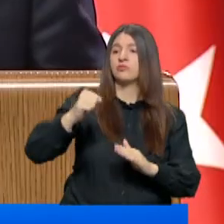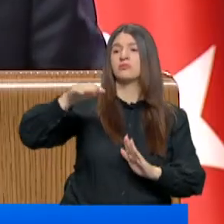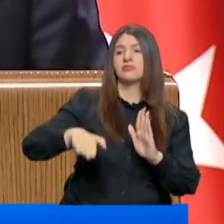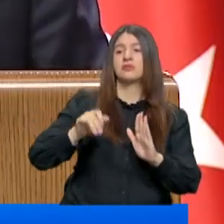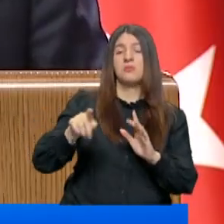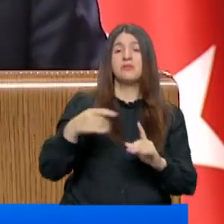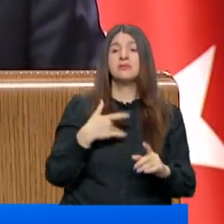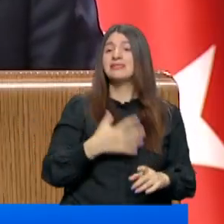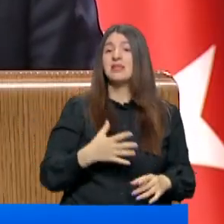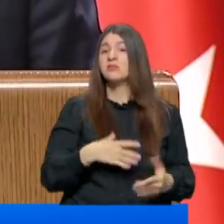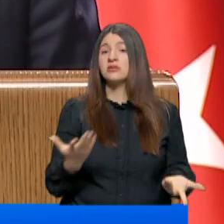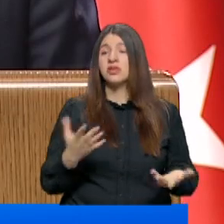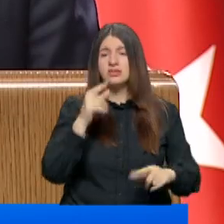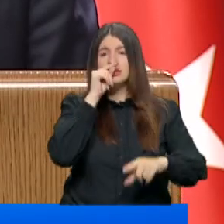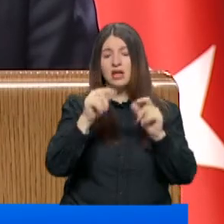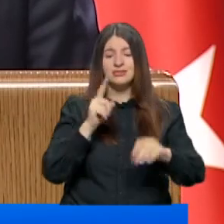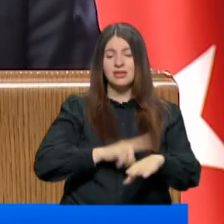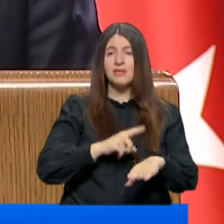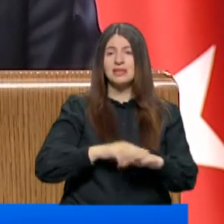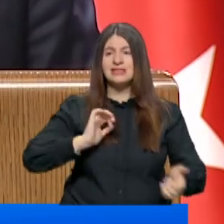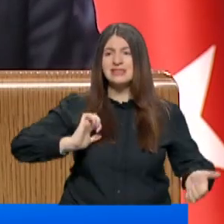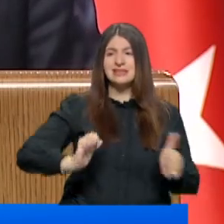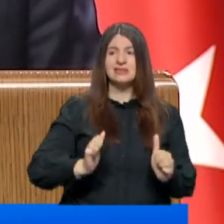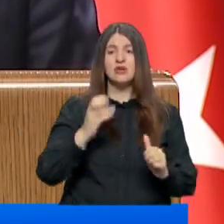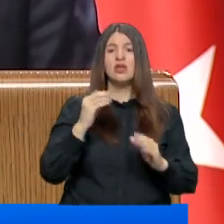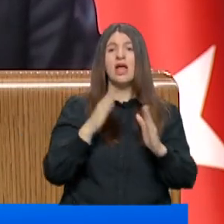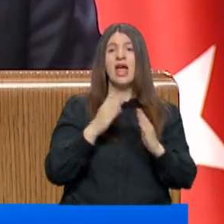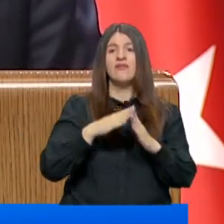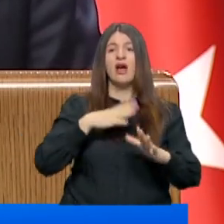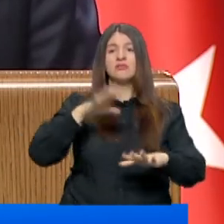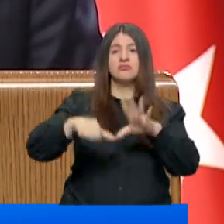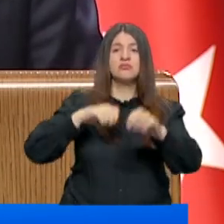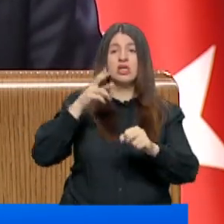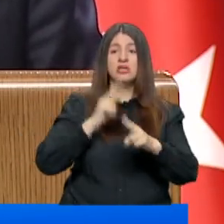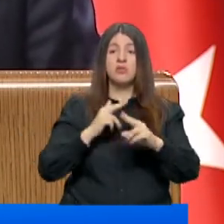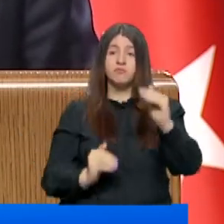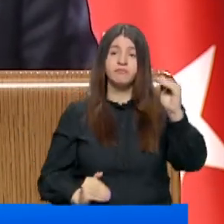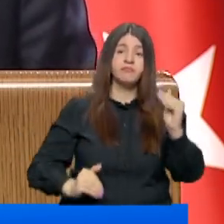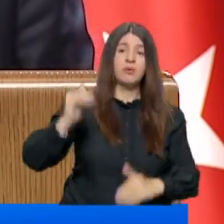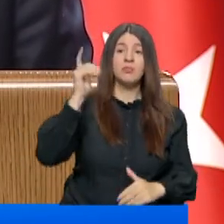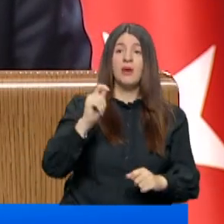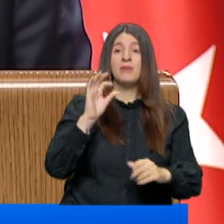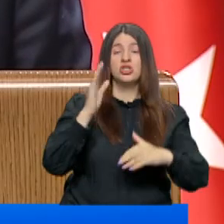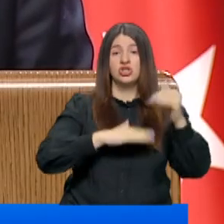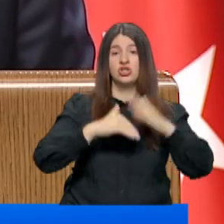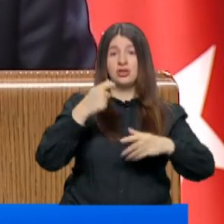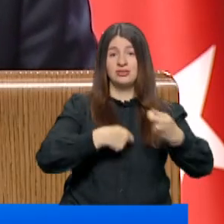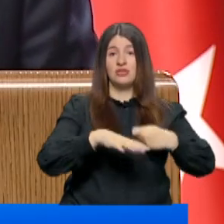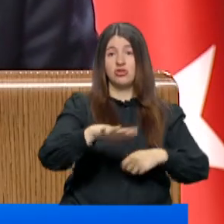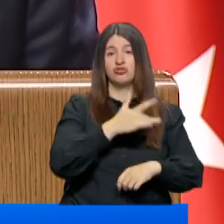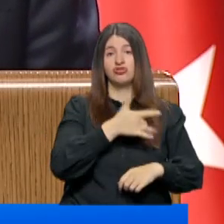dedi. Amacımız salgın döneminde daralan konut arzını hızla artırarak hem inşaat